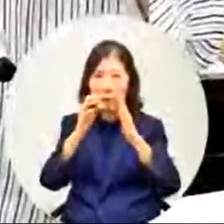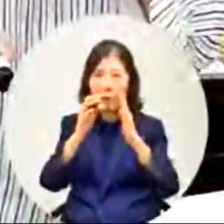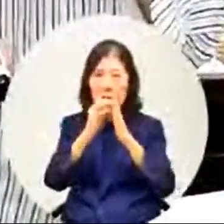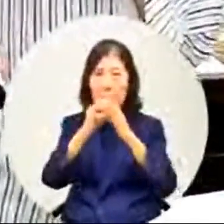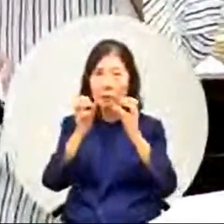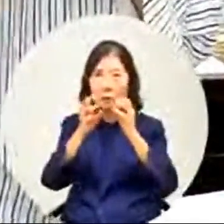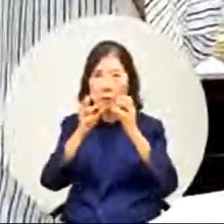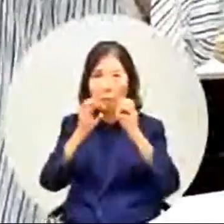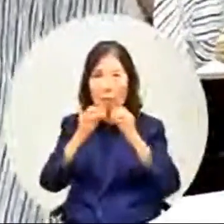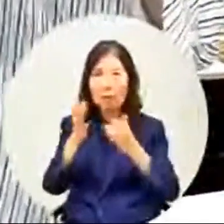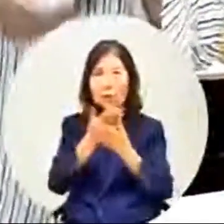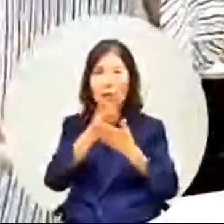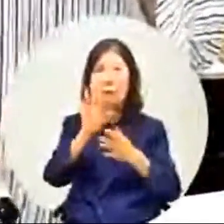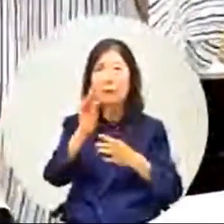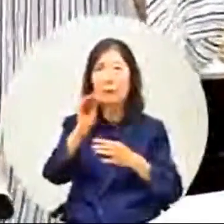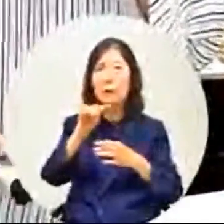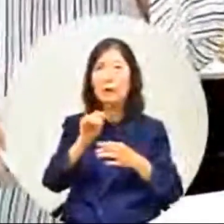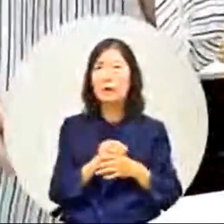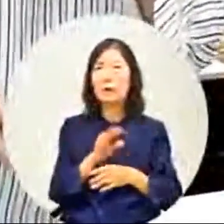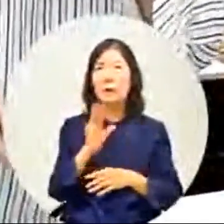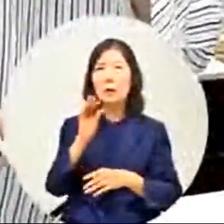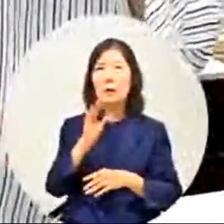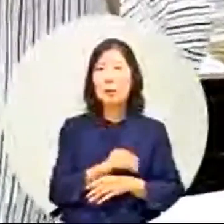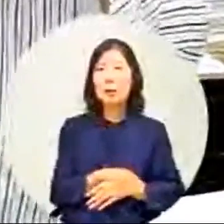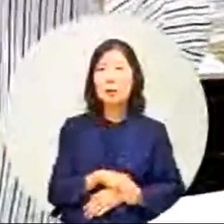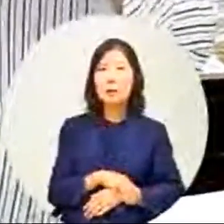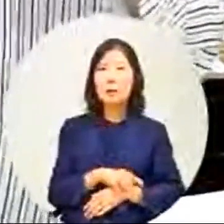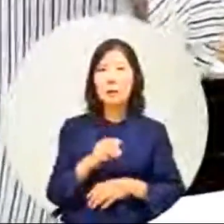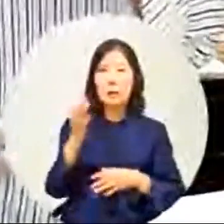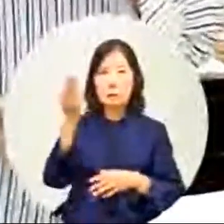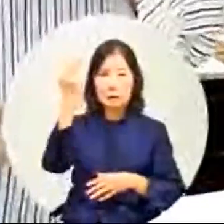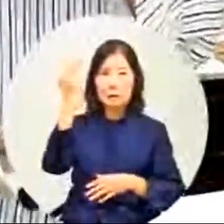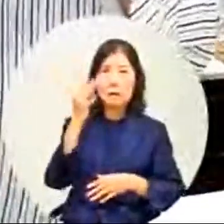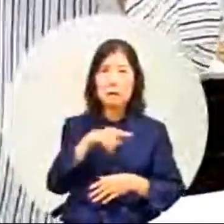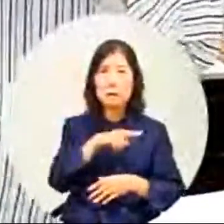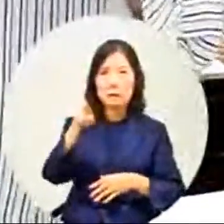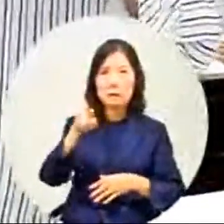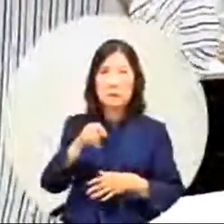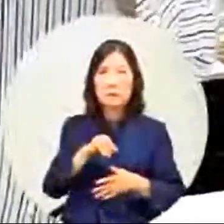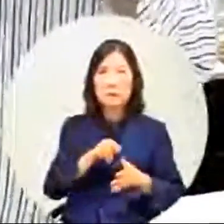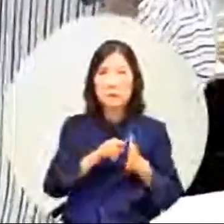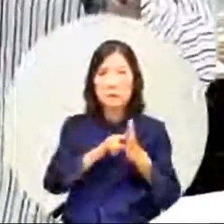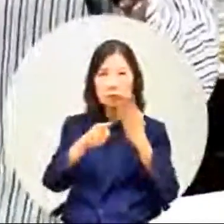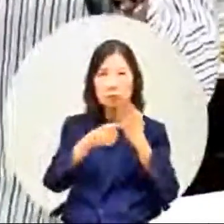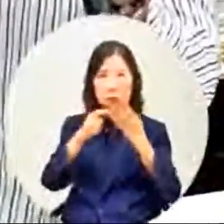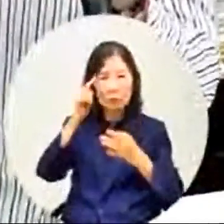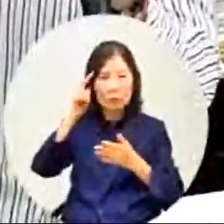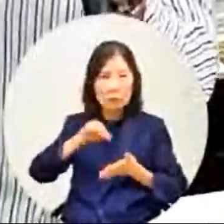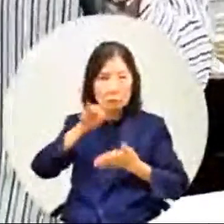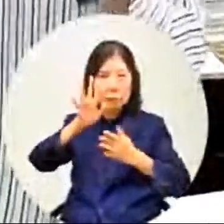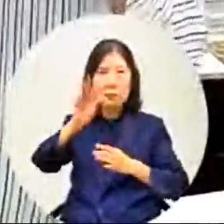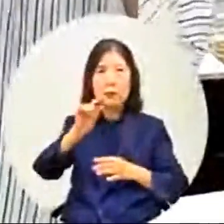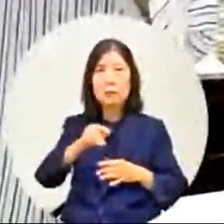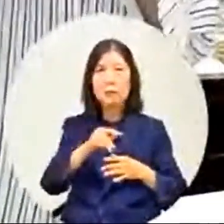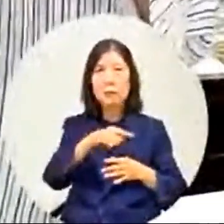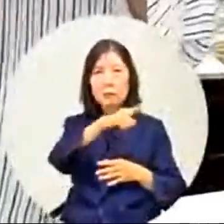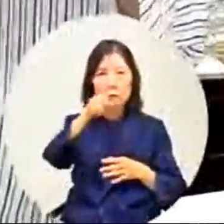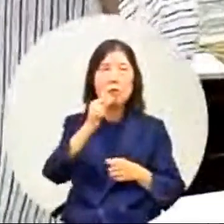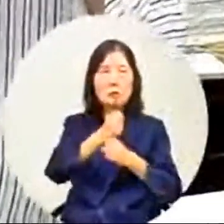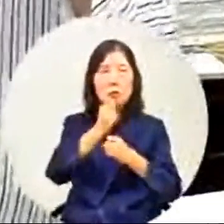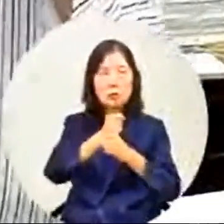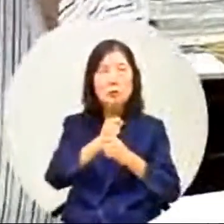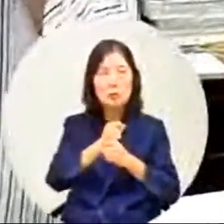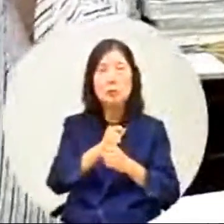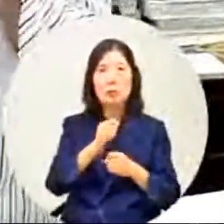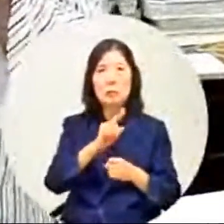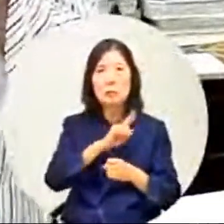好了，因为您是有做保，你们有没有会都发局？根据当时大家都有提专业的意见，大家都做该做的事情，希